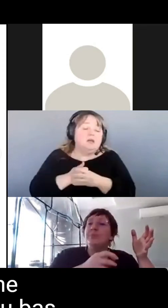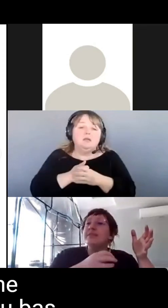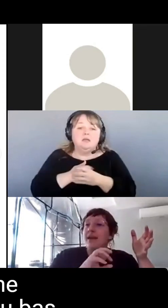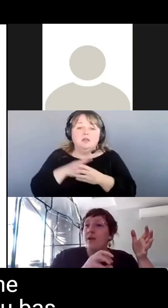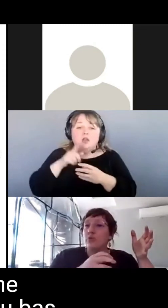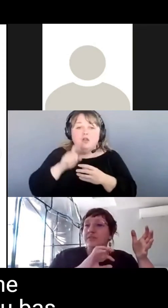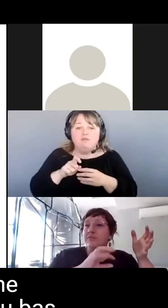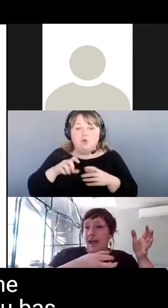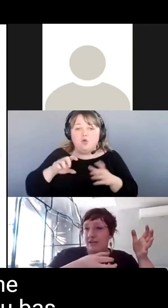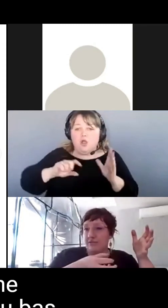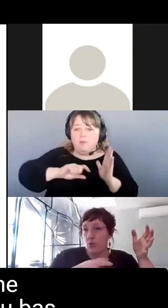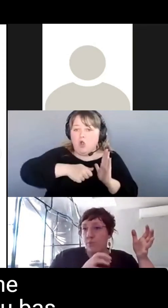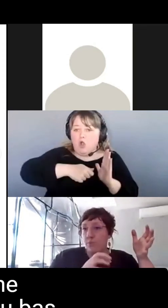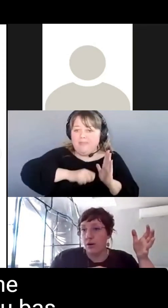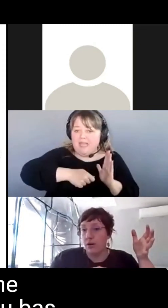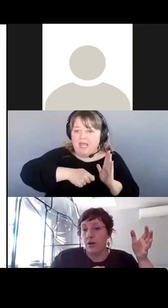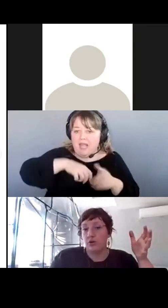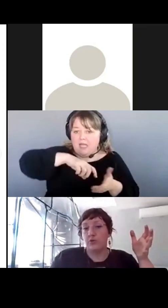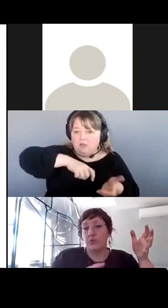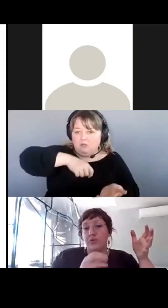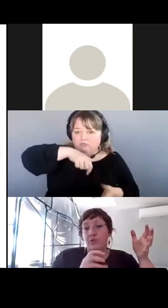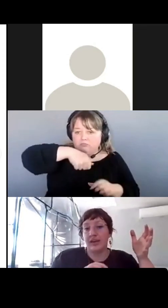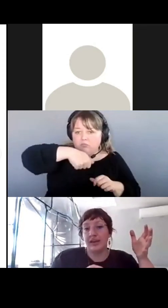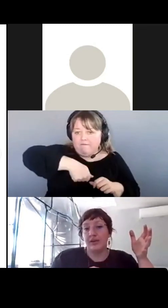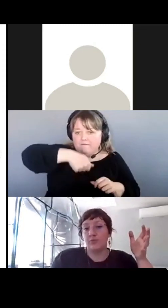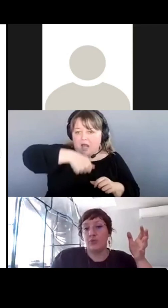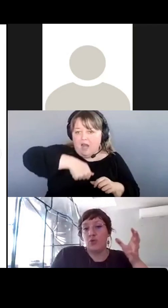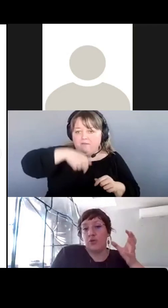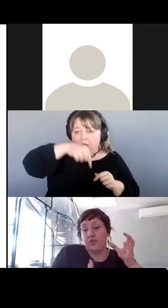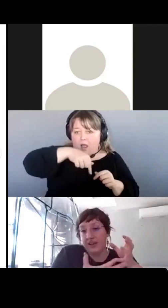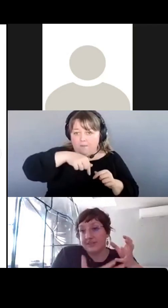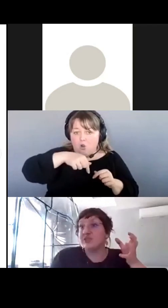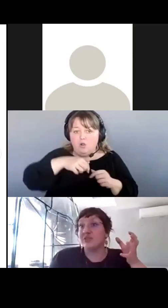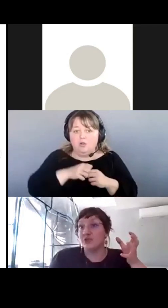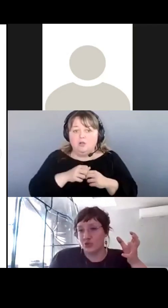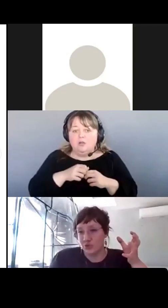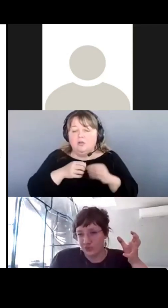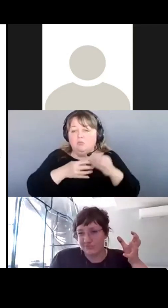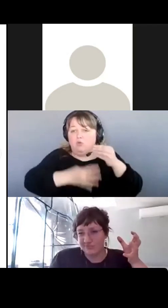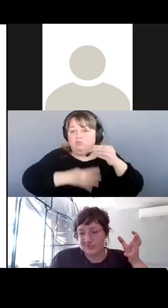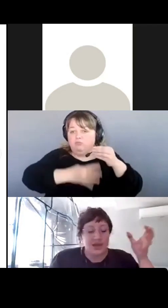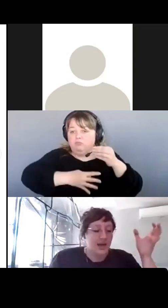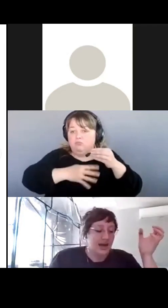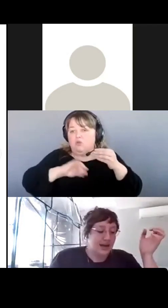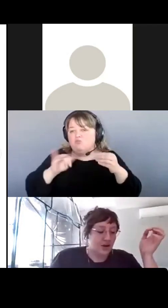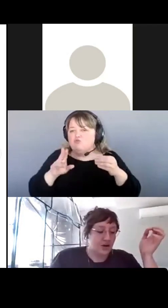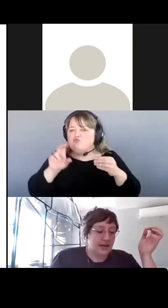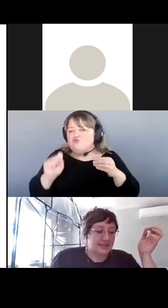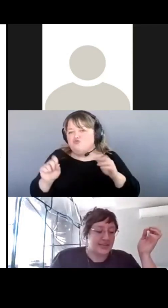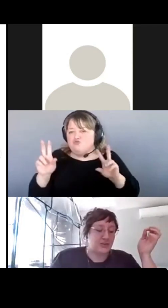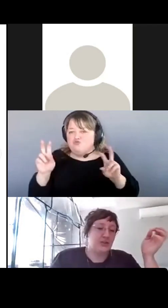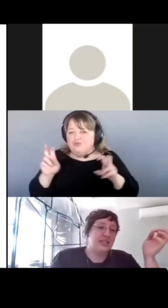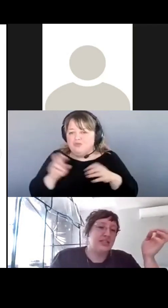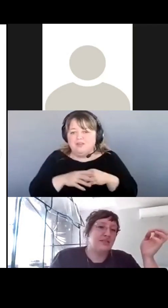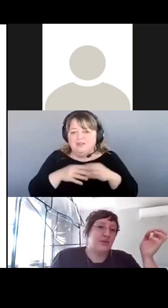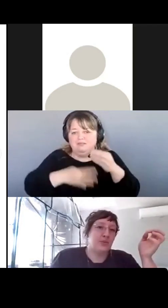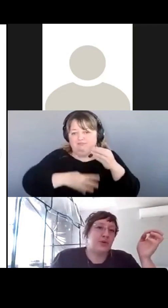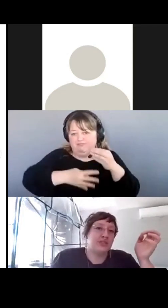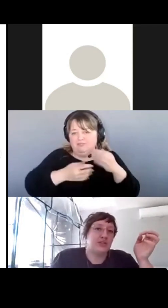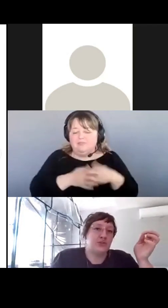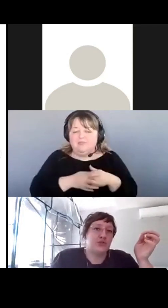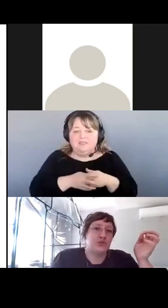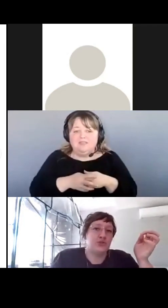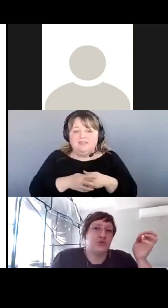petit robinet ou une petite valve au bas que vous pouvez ouvrir pour faire sortir du jus. Alors, ça utilise